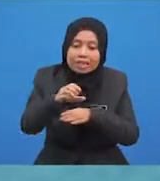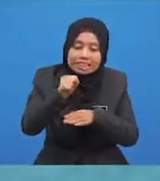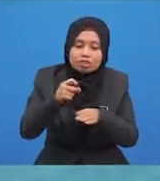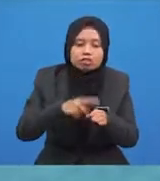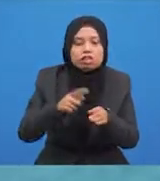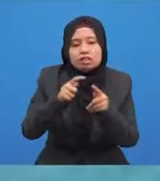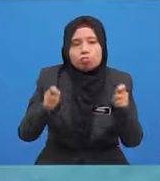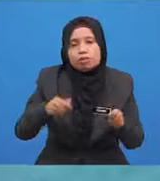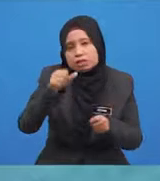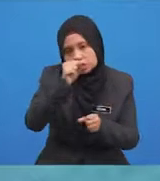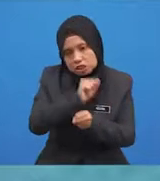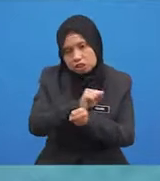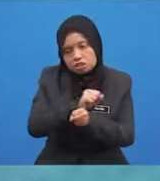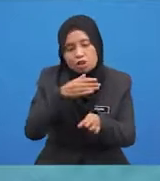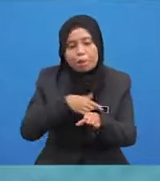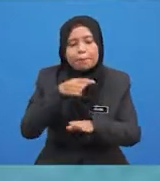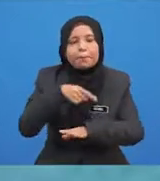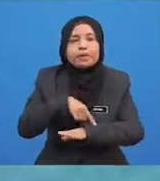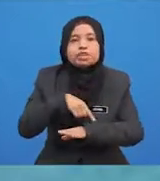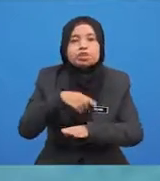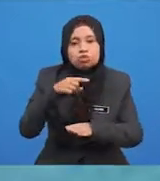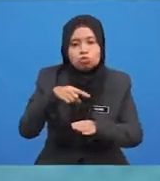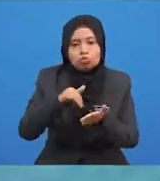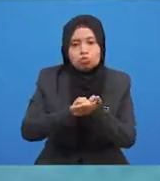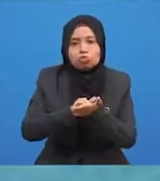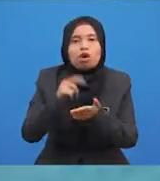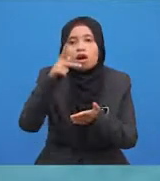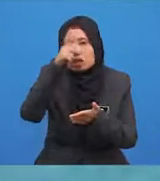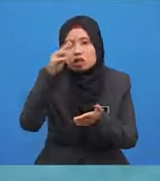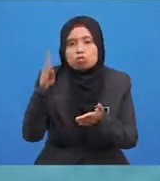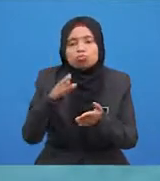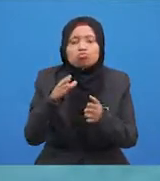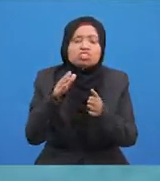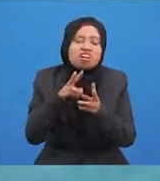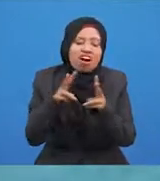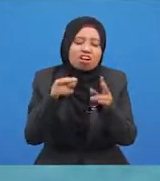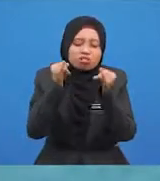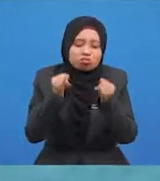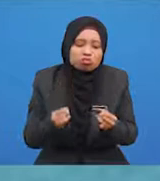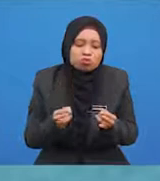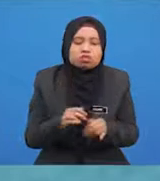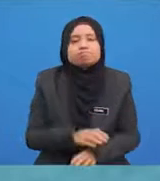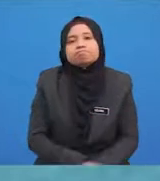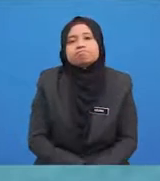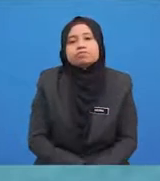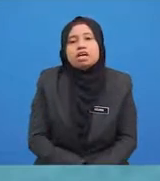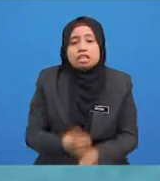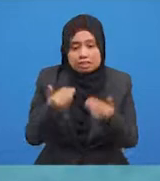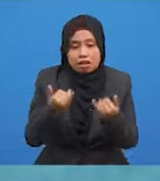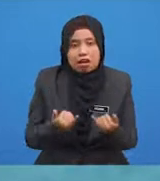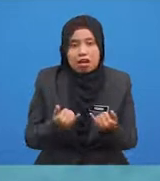kerja. Pada masa itu, kelabu kelihatan kurus dan tidak terurus.